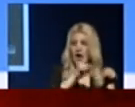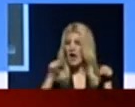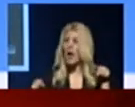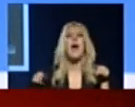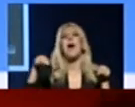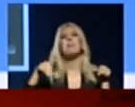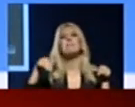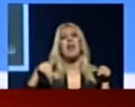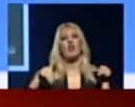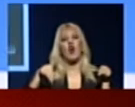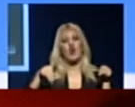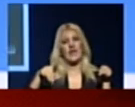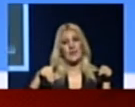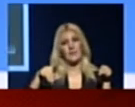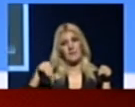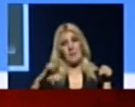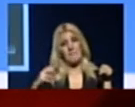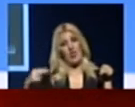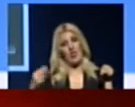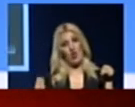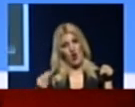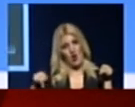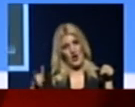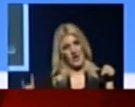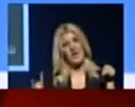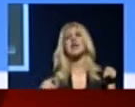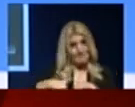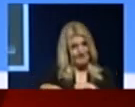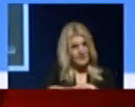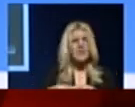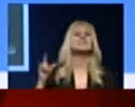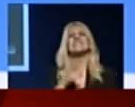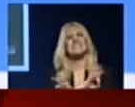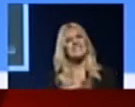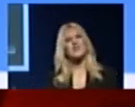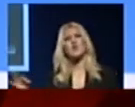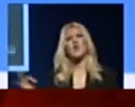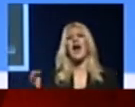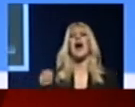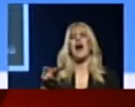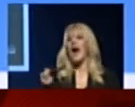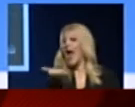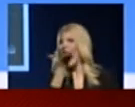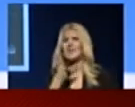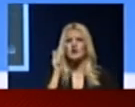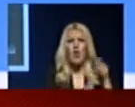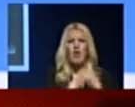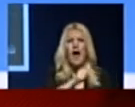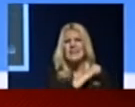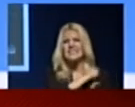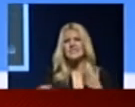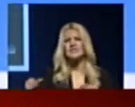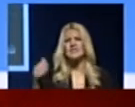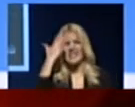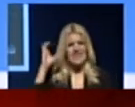βέβαιος πως το κράτος θα αποσβέσει και πολύ γρήγορα την επένδυσή του αυτή. Τα νέα μας έργα, όπως και άλλα έργα που προγραμματίζονται στη